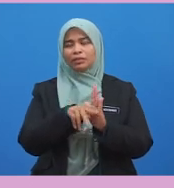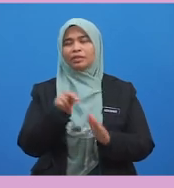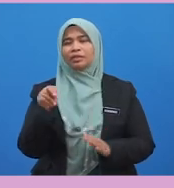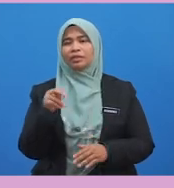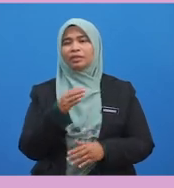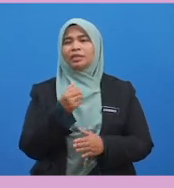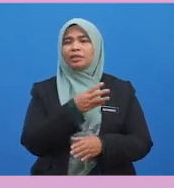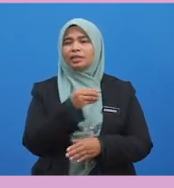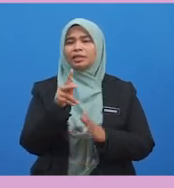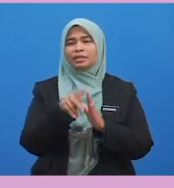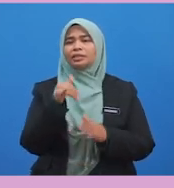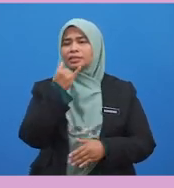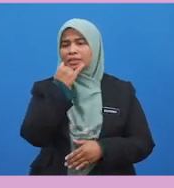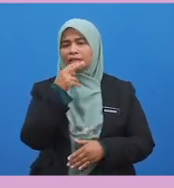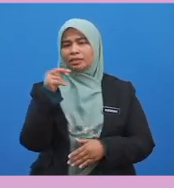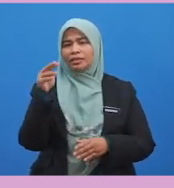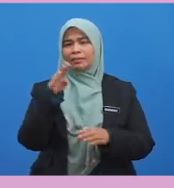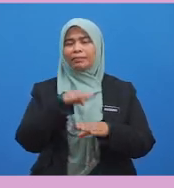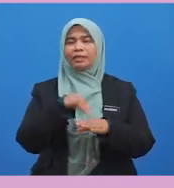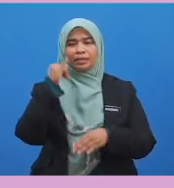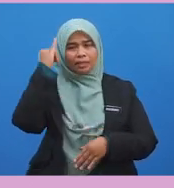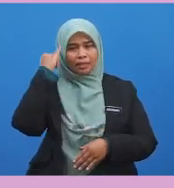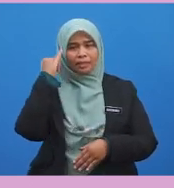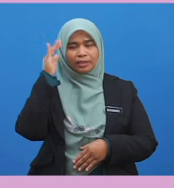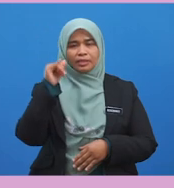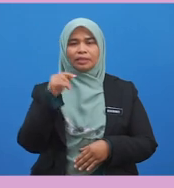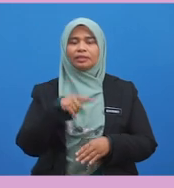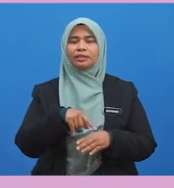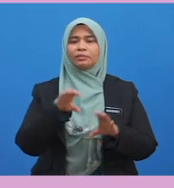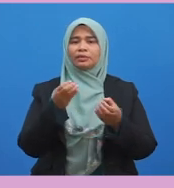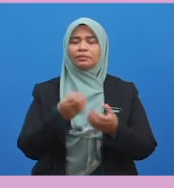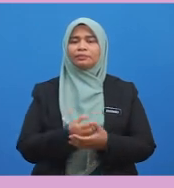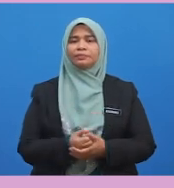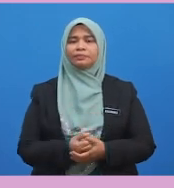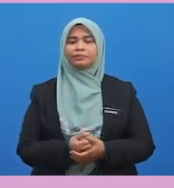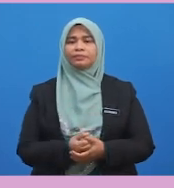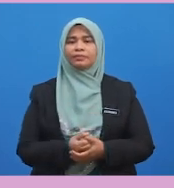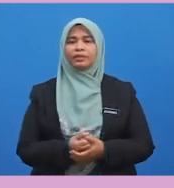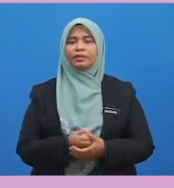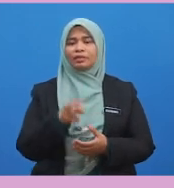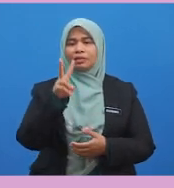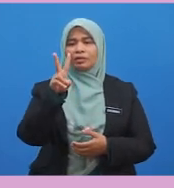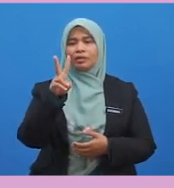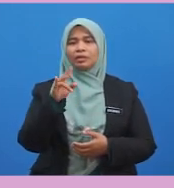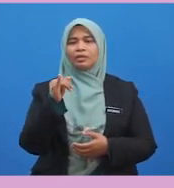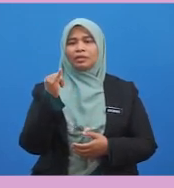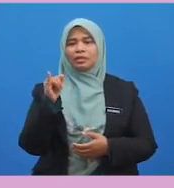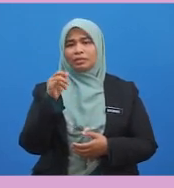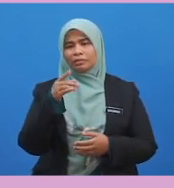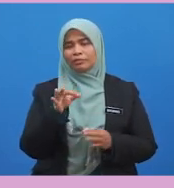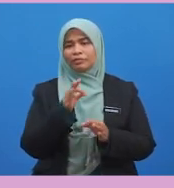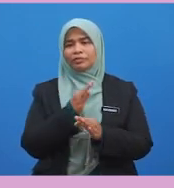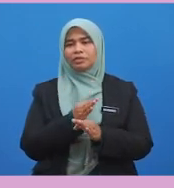kekurangan dan kesalahan pada idea yang dijana. Kedua, ia